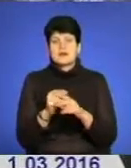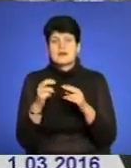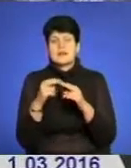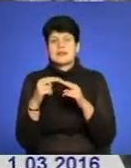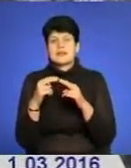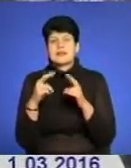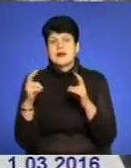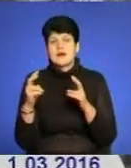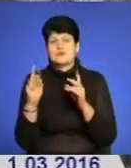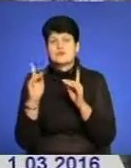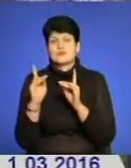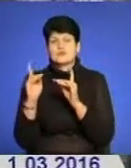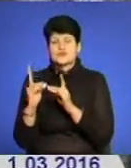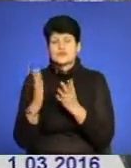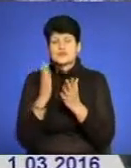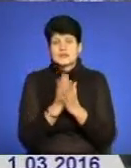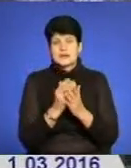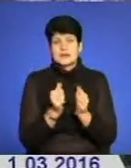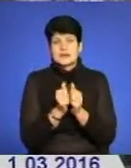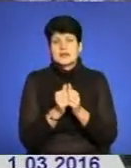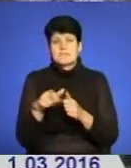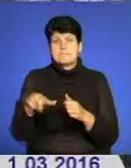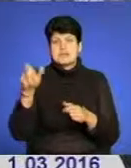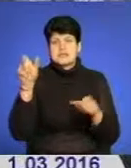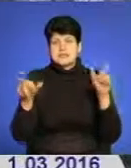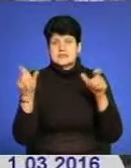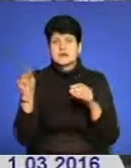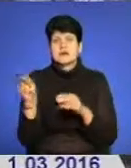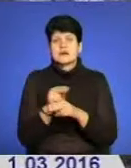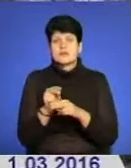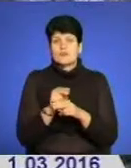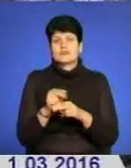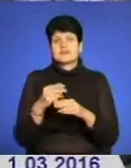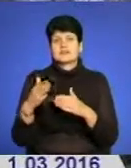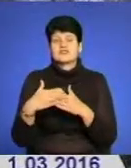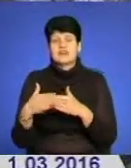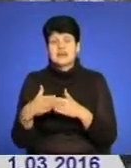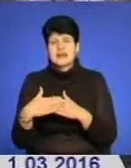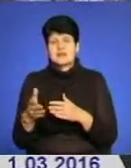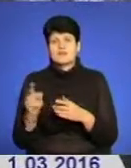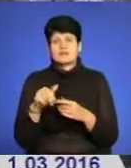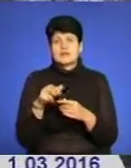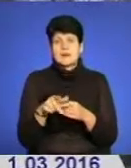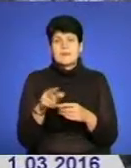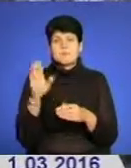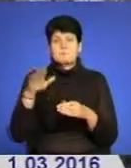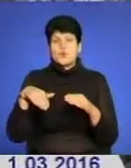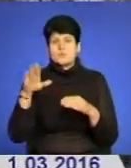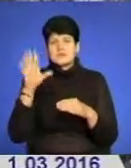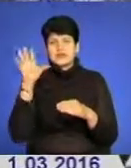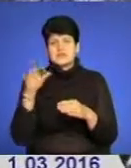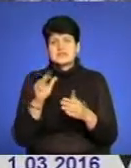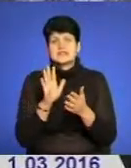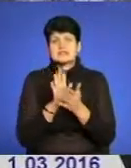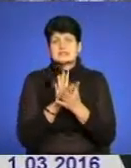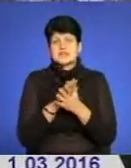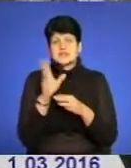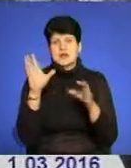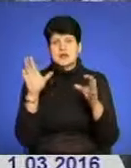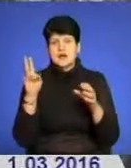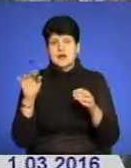біля під'їзду, їхні фарбування, ремонт дверей вхідних, побілка всіх сміттєкамер, де знаходяться сміттєві контейнери.